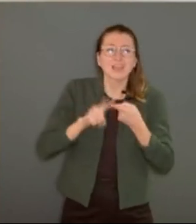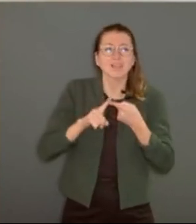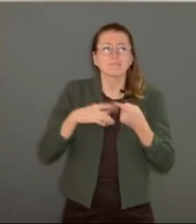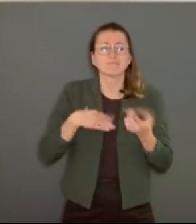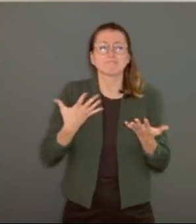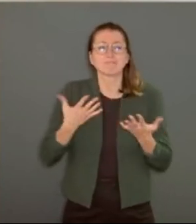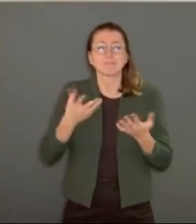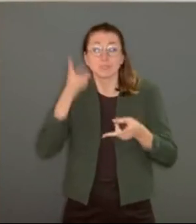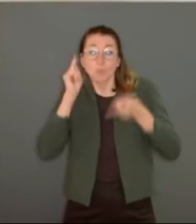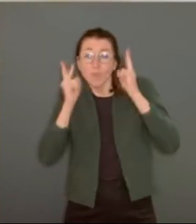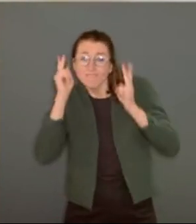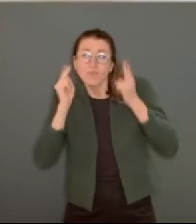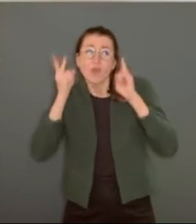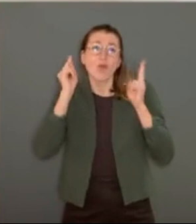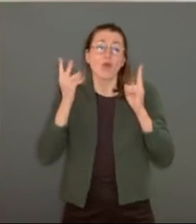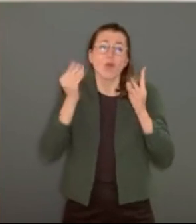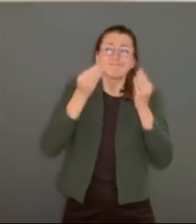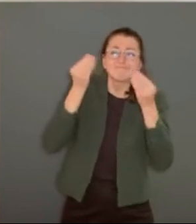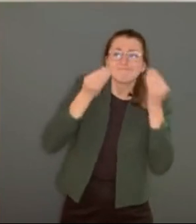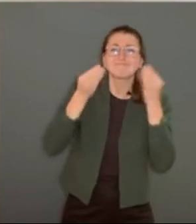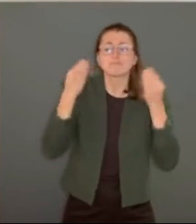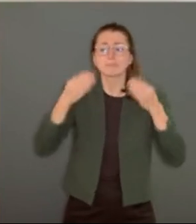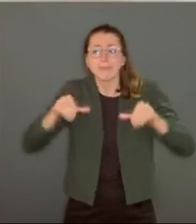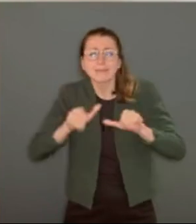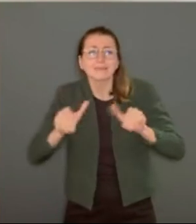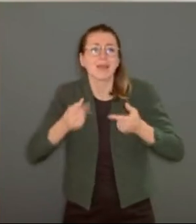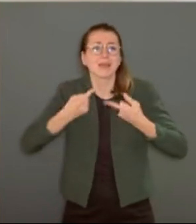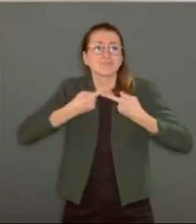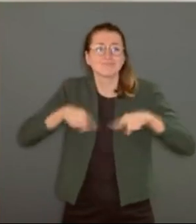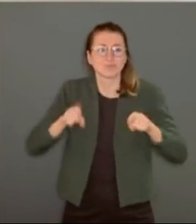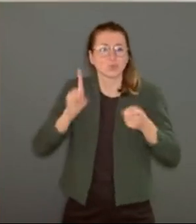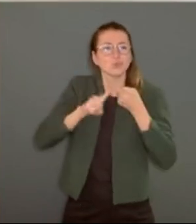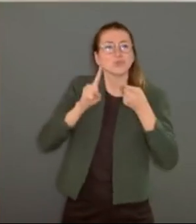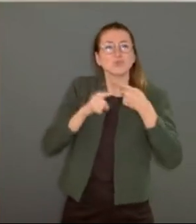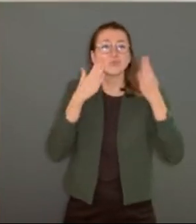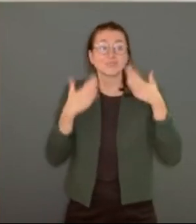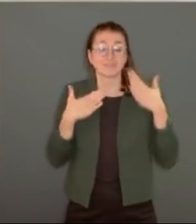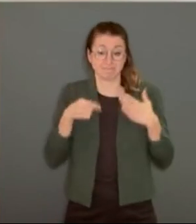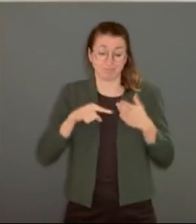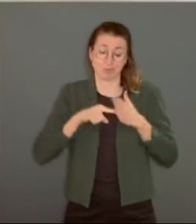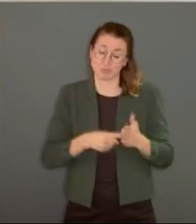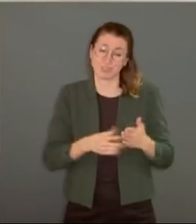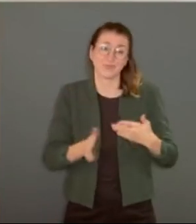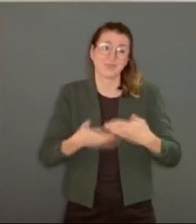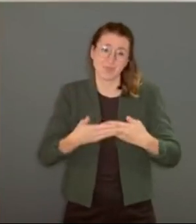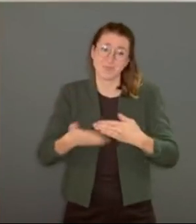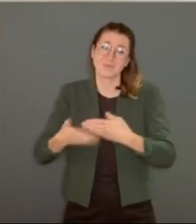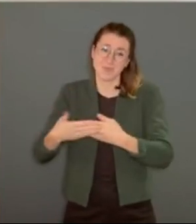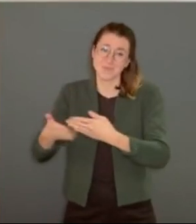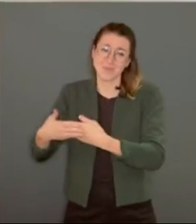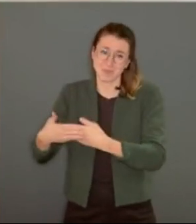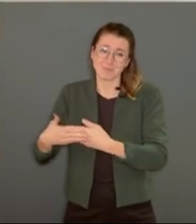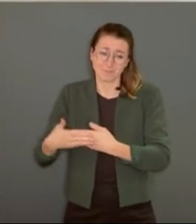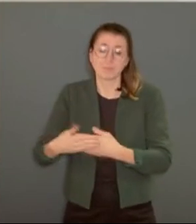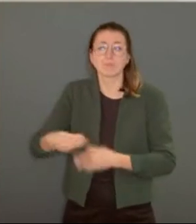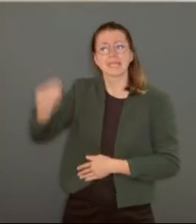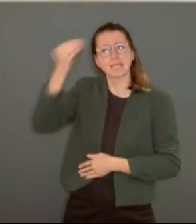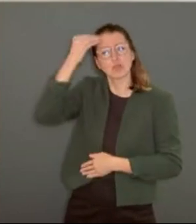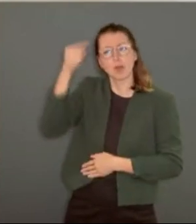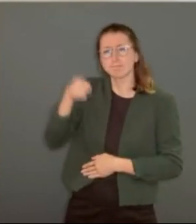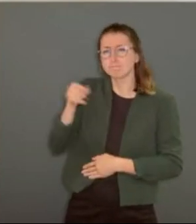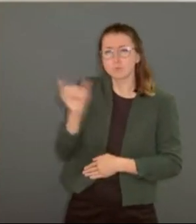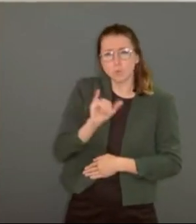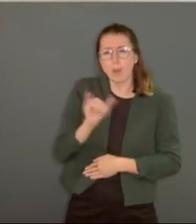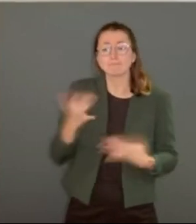coiffeurs, vont également suspendre leurs activités. Pour les écoles, les vacances de l'automne seront